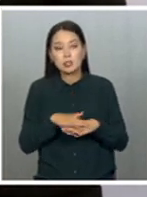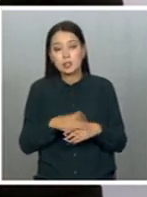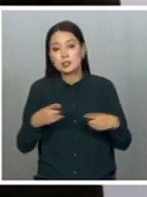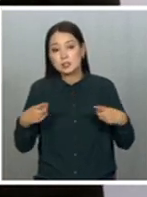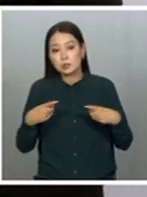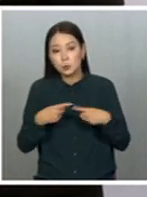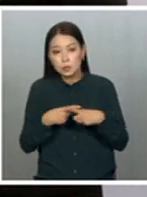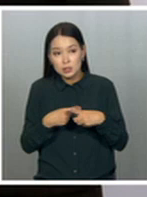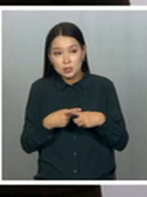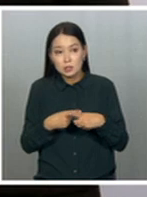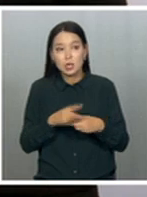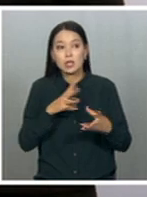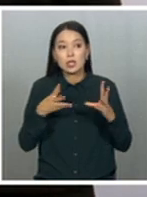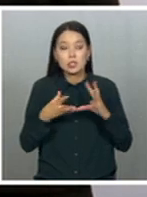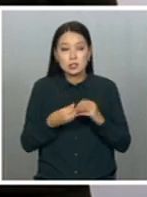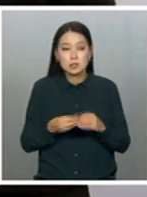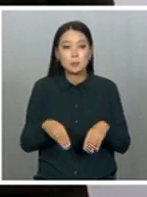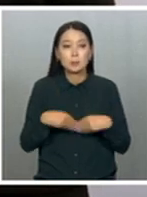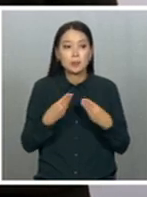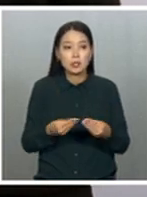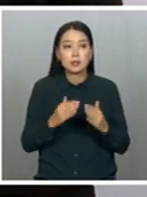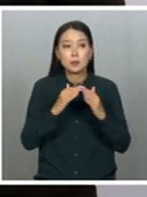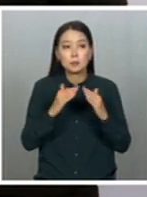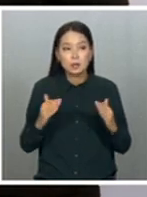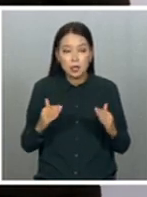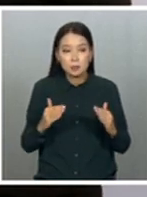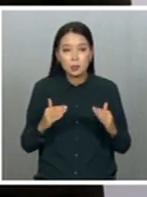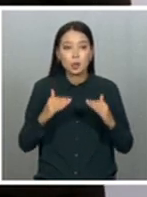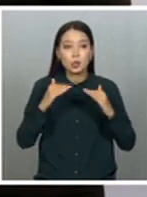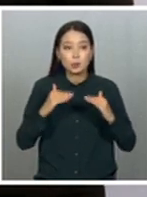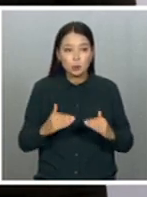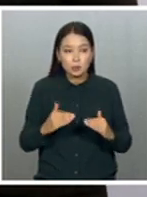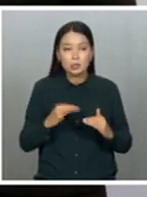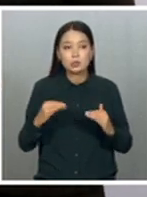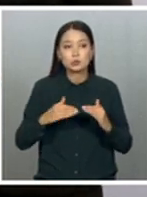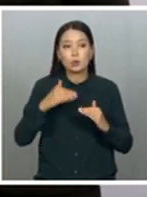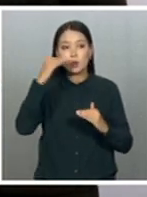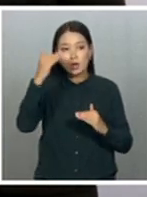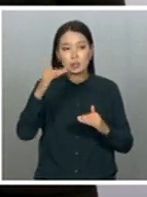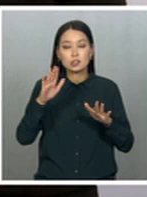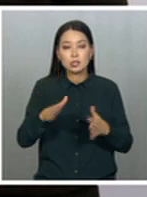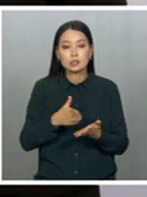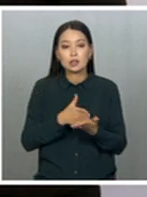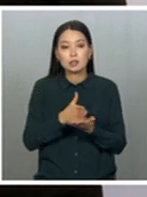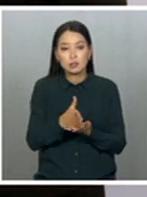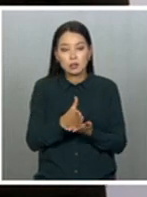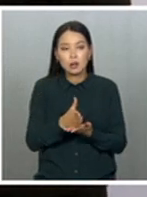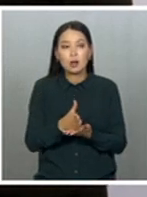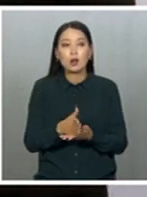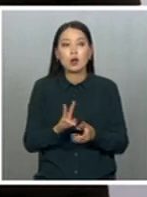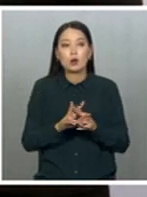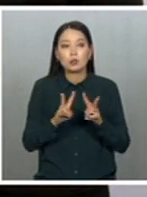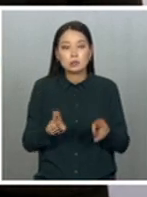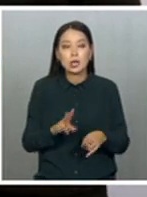өтсек, нәтижесінде берілген пирамидадан төменгі және жоғарғы жақтары